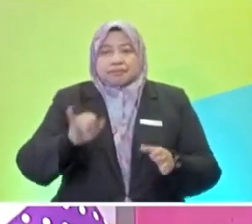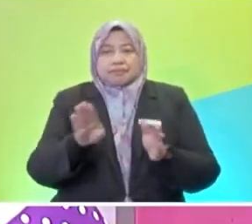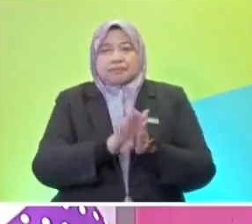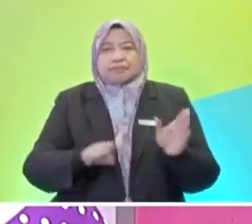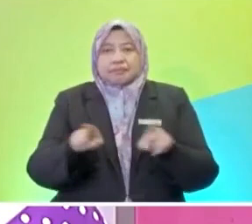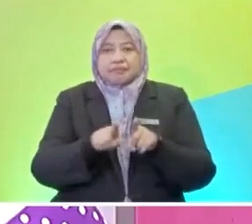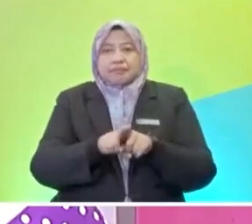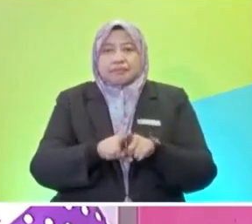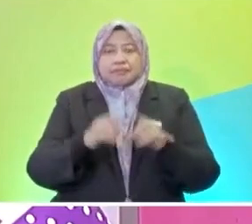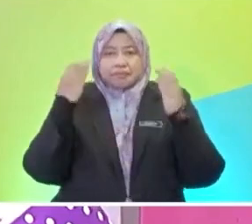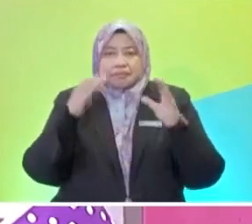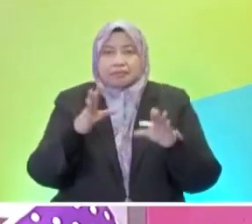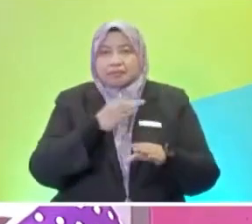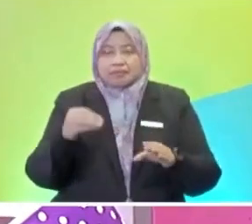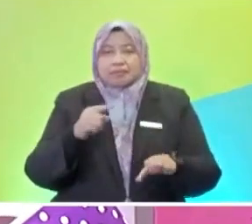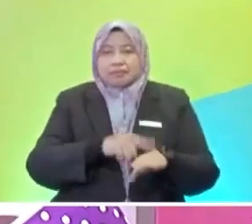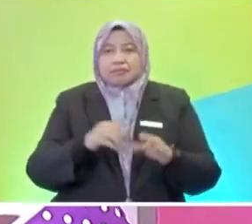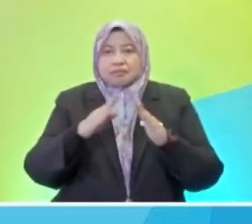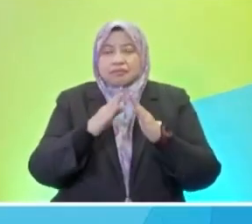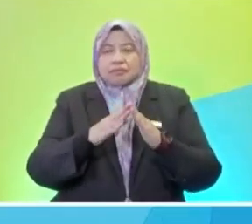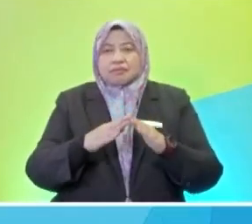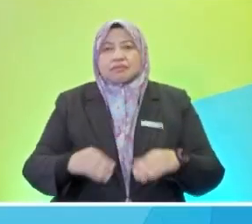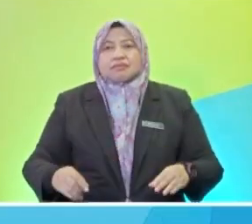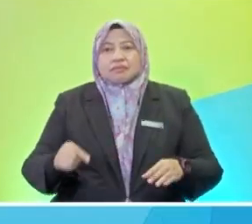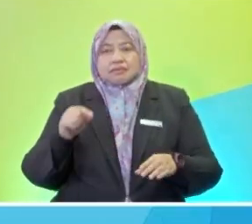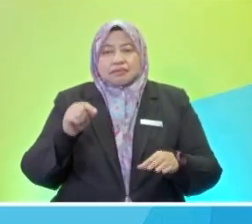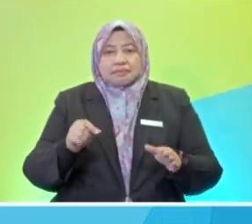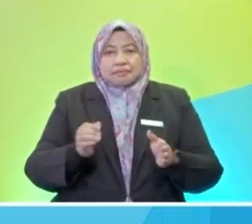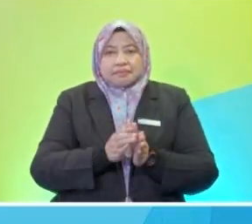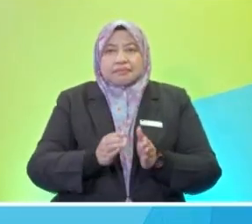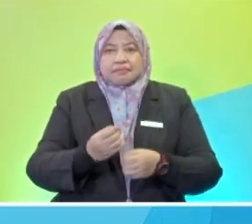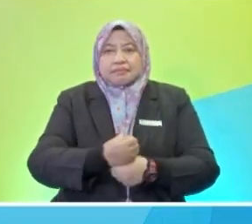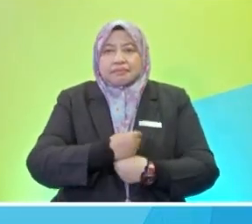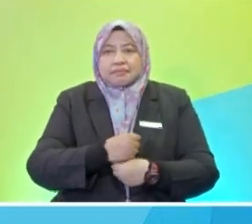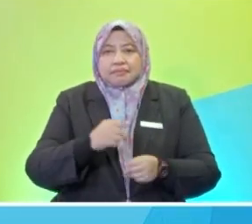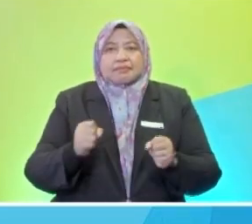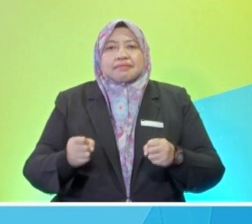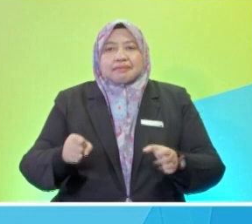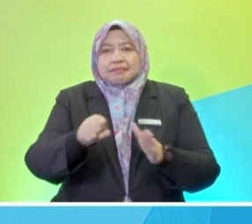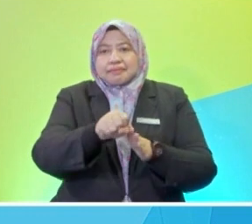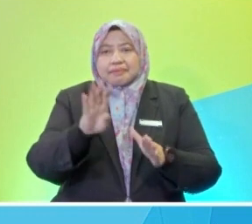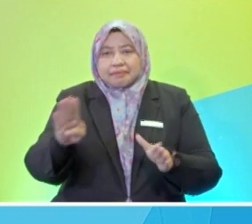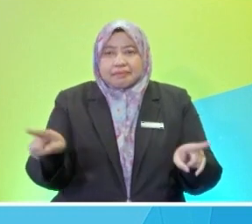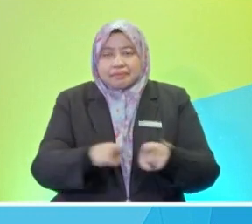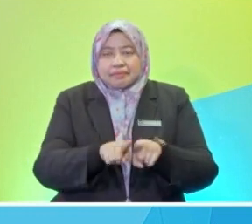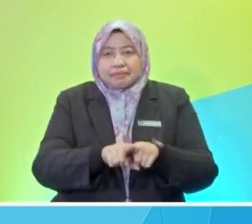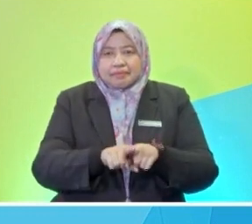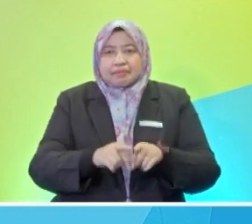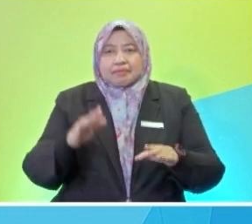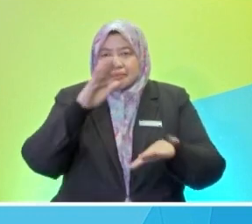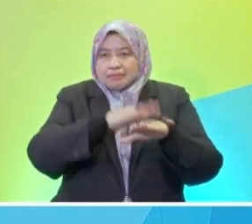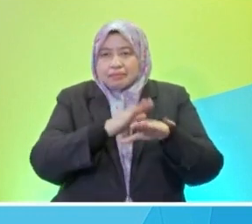yang berada di rumah bentuk ini adalah bentuk segi empat sama di mana di bagian atas kita